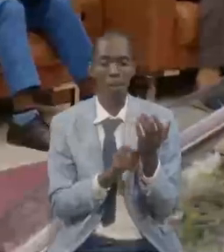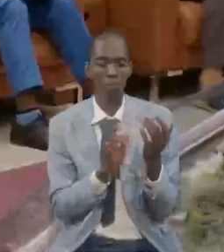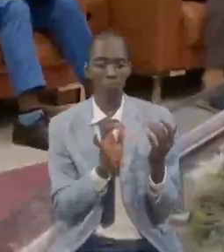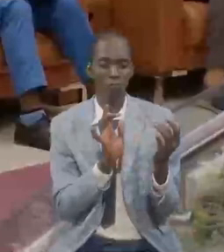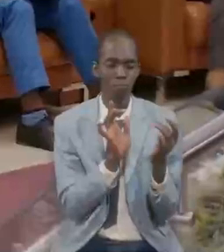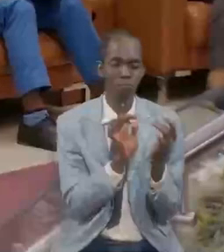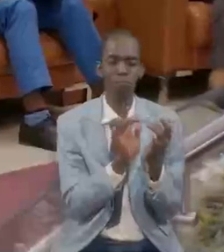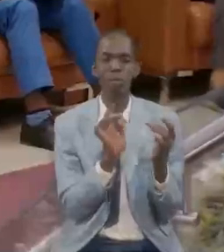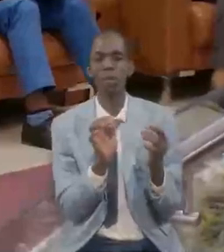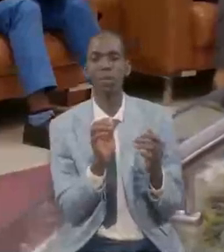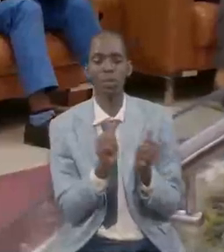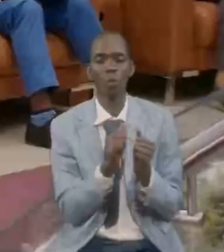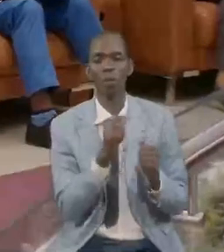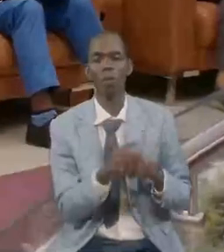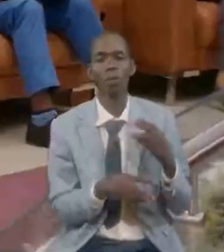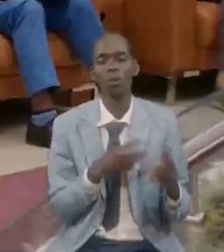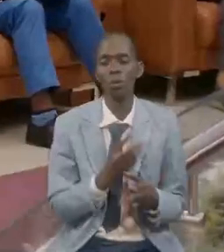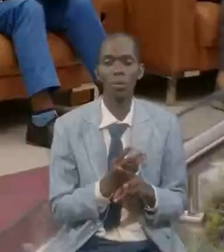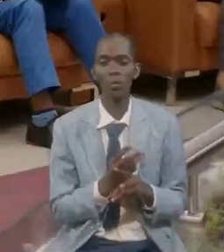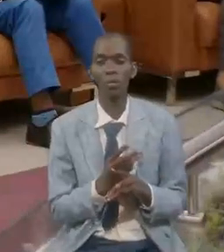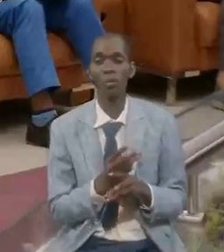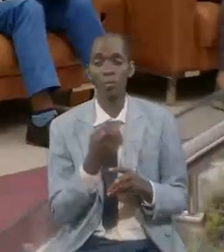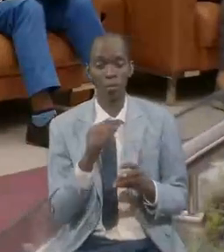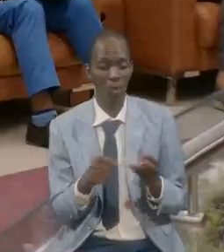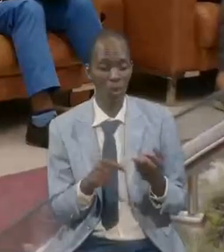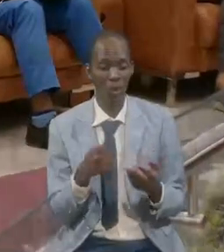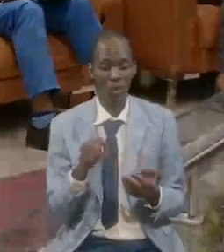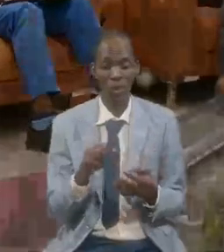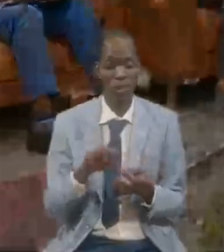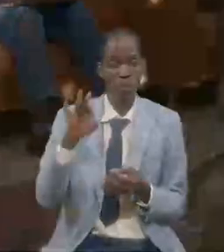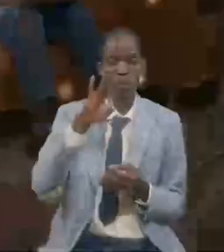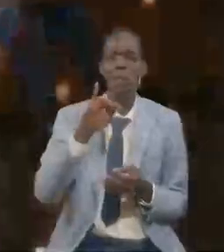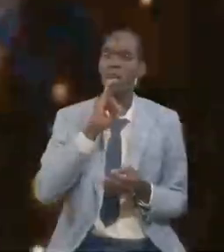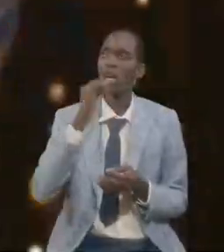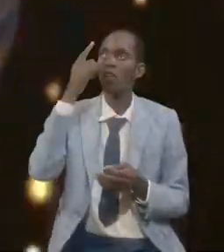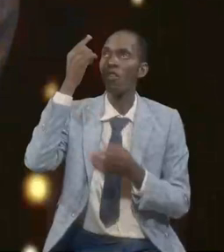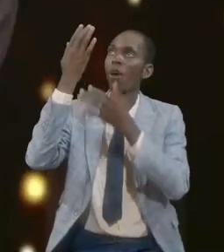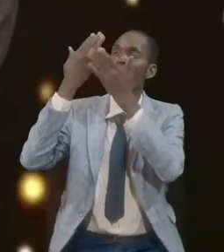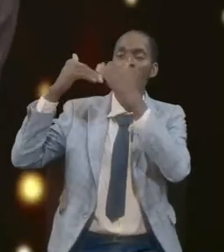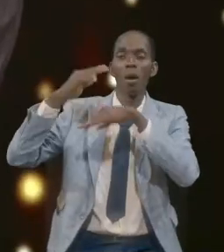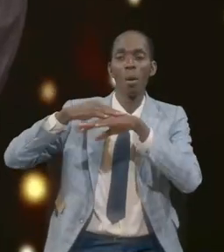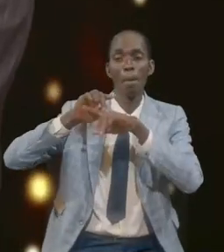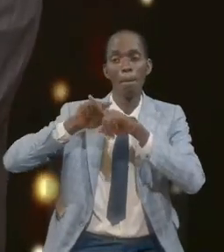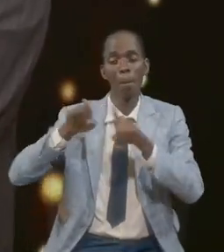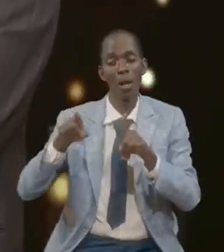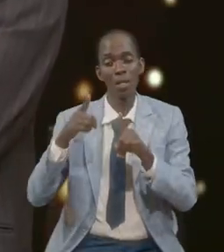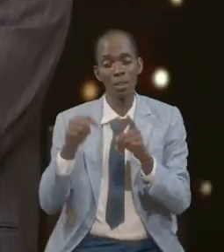La chair prend des contacts avec le monde. La chair est du monde.